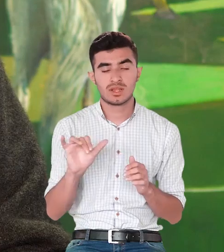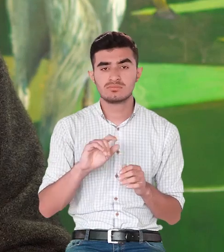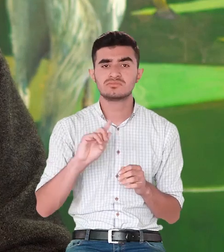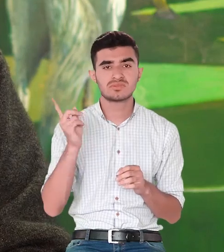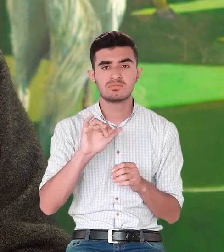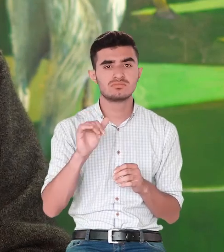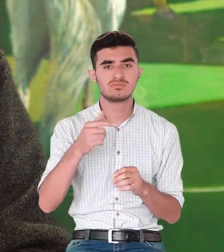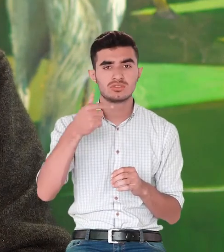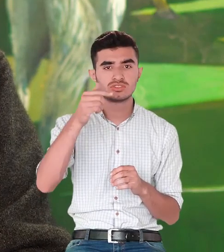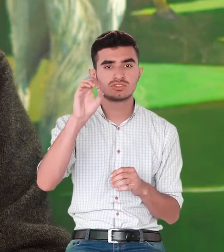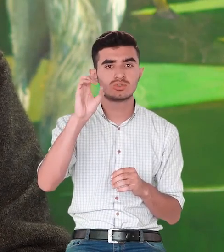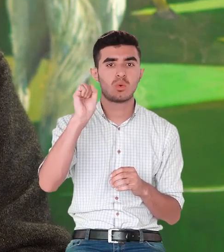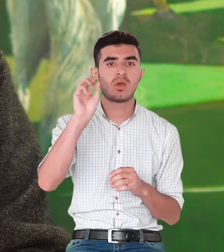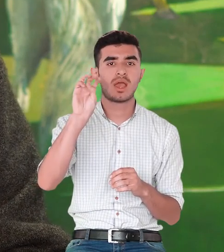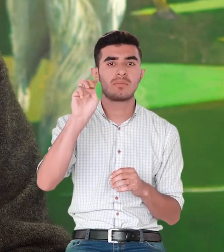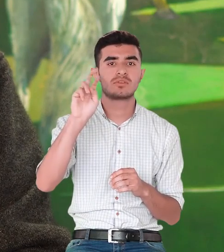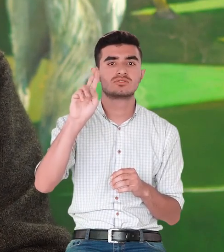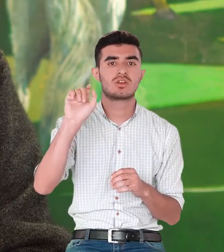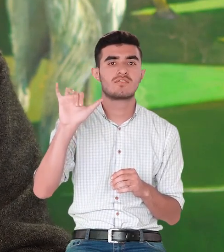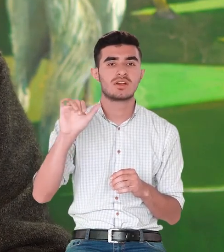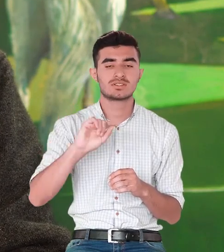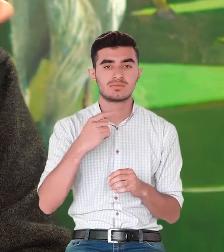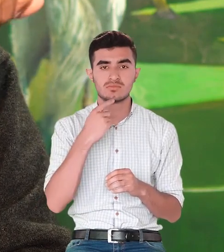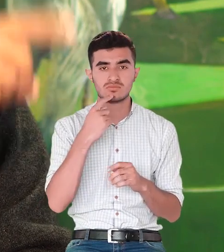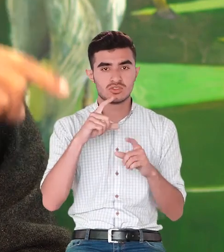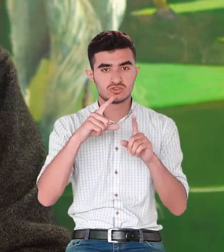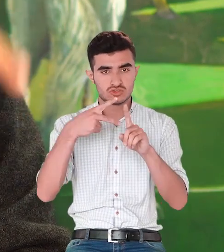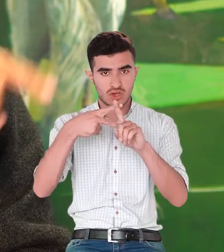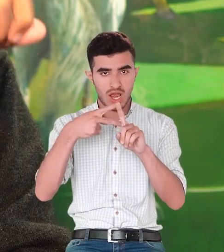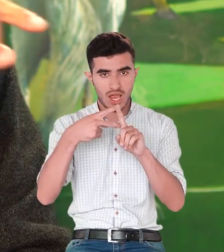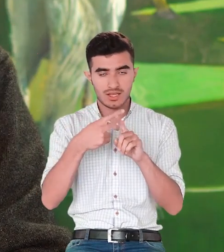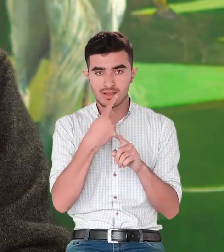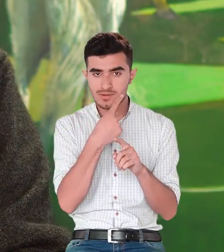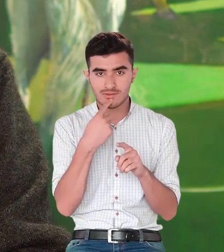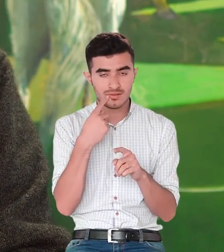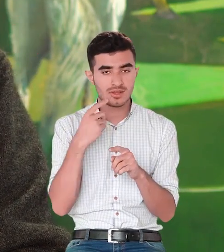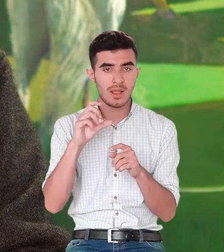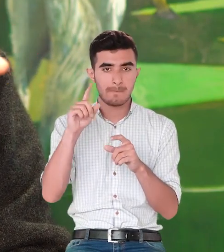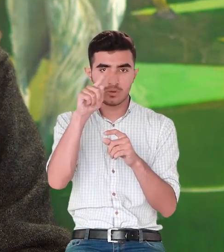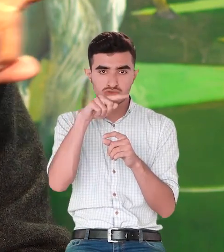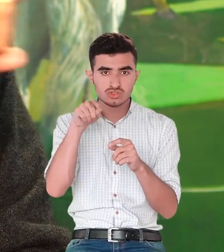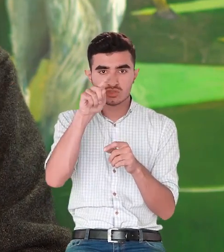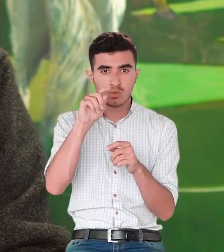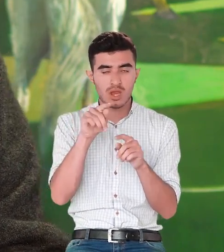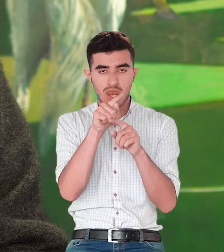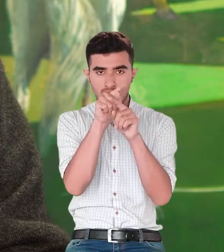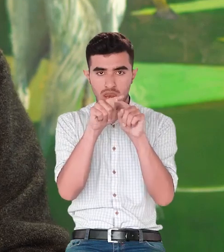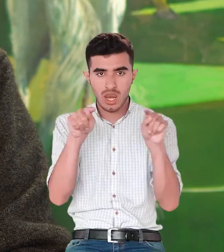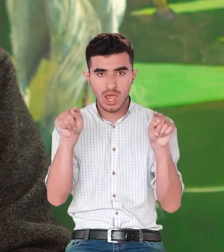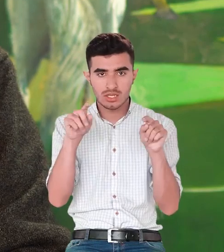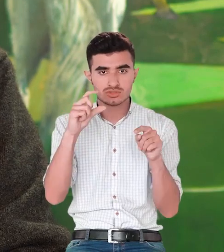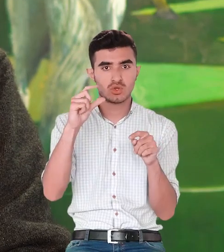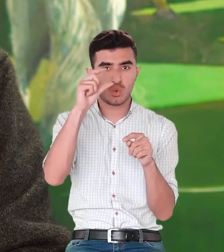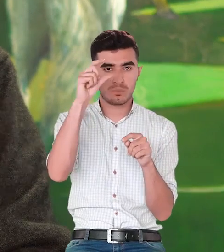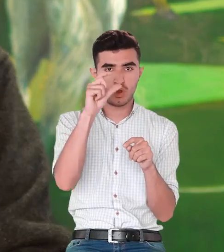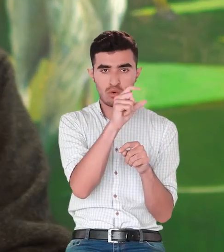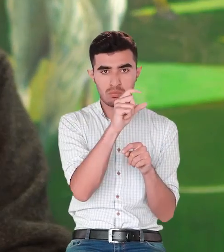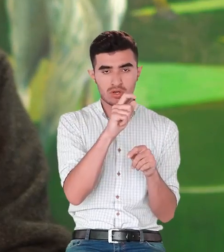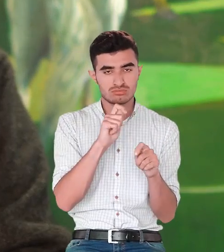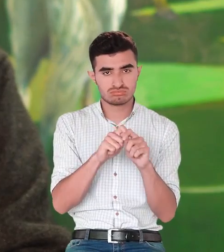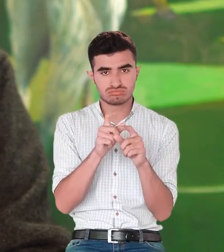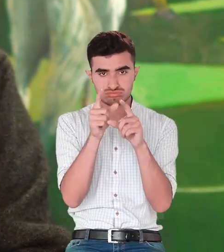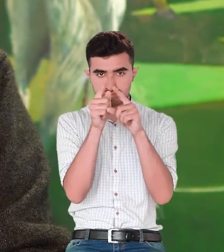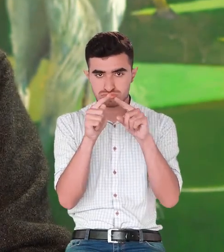ساری جیومیٹری ہے. ٹرائنگل ہے اس طرح سے, ادھر ٹرائنگل ہے, ادھر سے درمیان میں اسکوائر, آپ بیچ میں لائن لگا, یہ اوپر